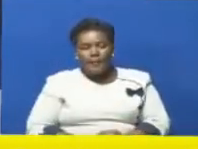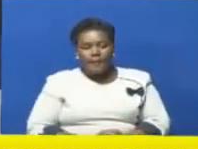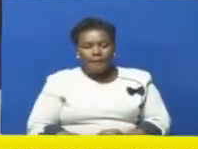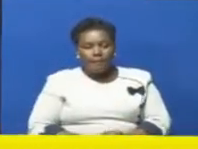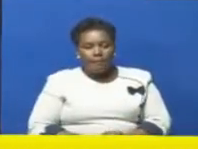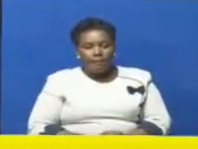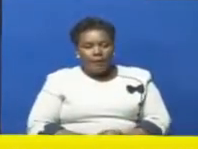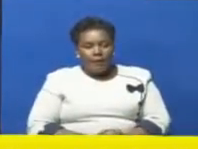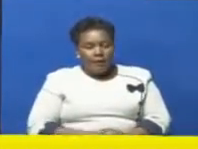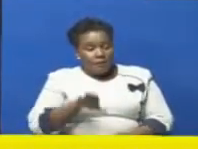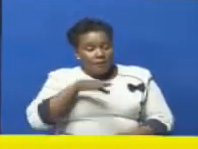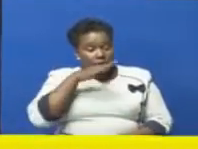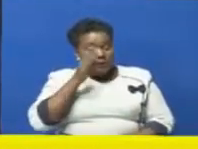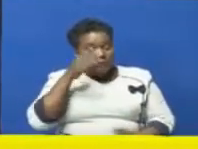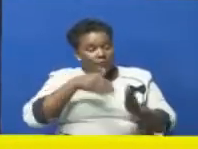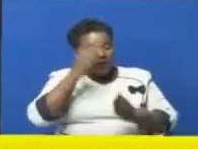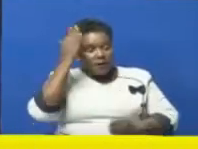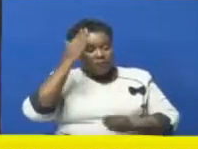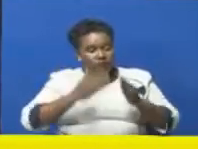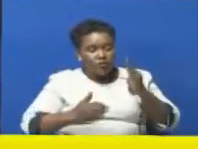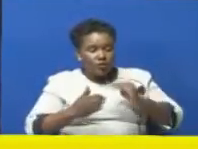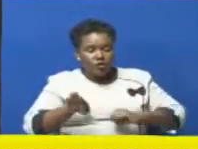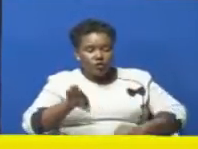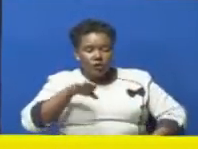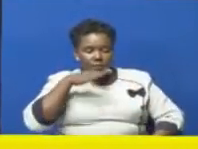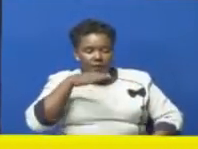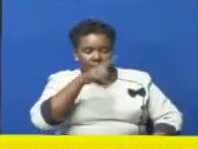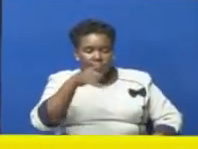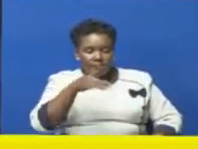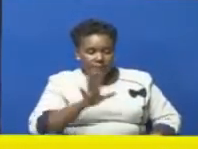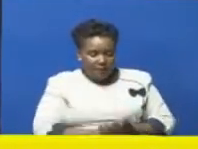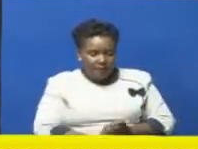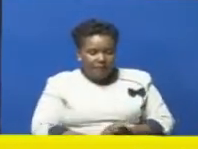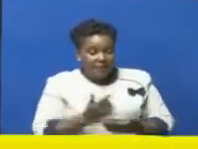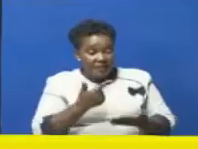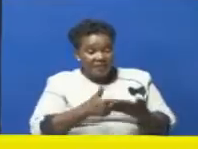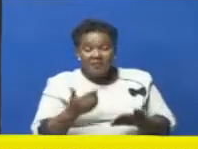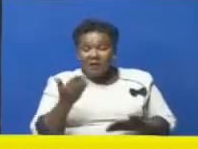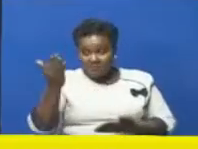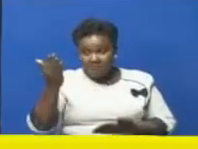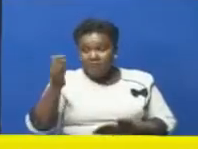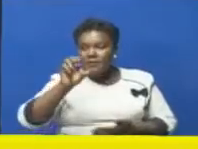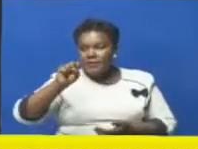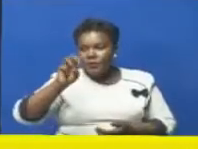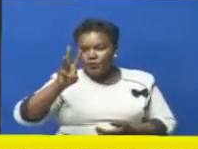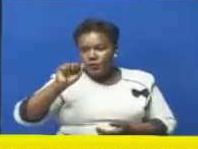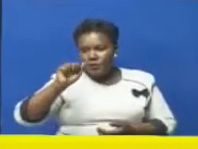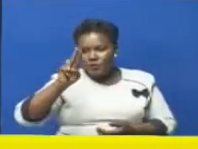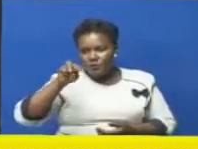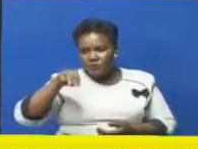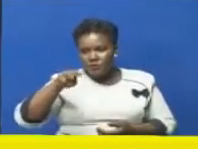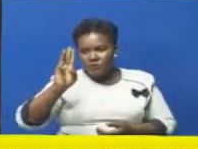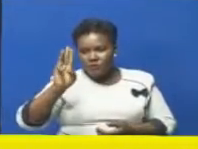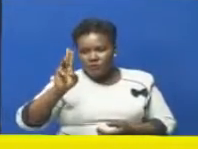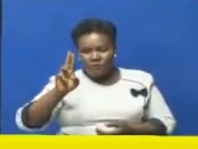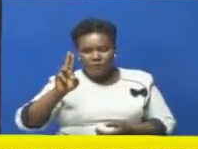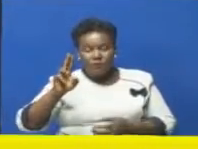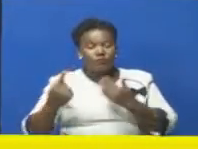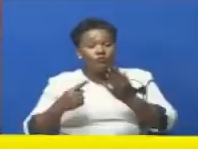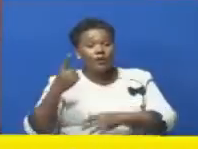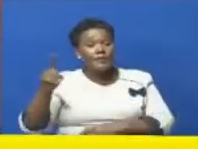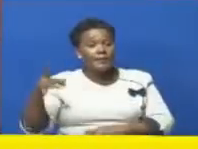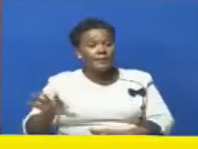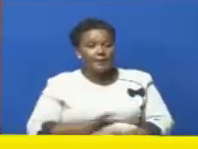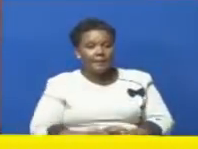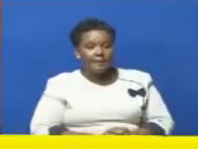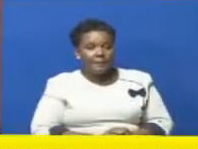Hatib tunakamilisha tuliokuandalia kutoka Zanzibar siku ya leo. Jina langu ni Saumu Mavura na hii ni TBC Aridhio kutoka Zanzibar.